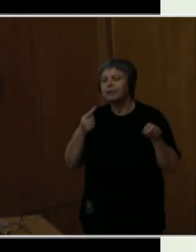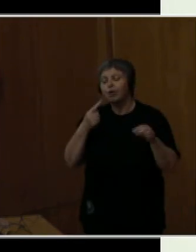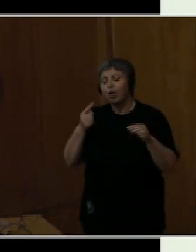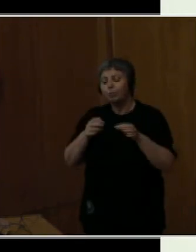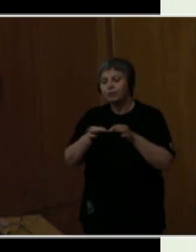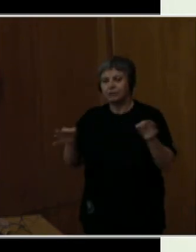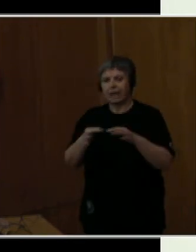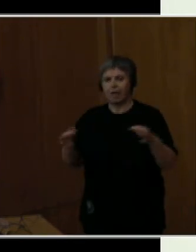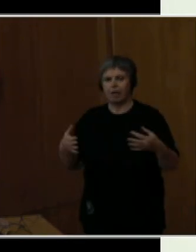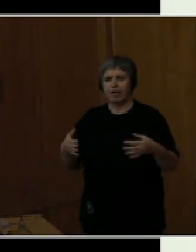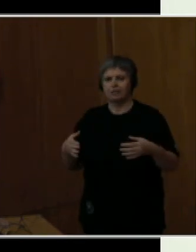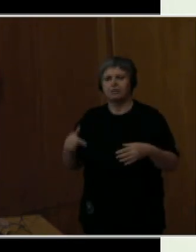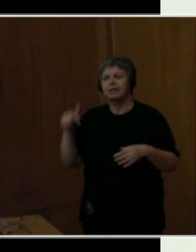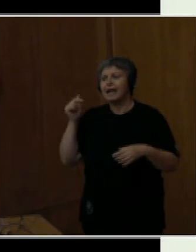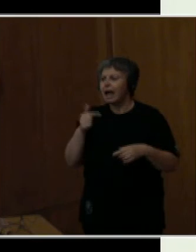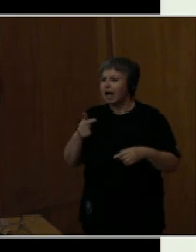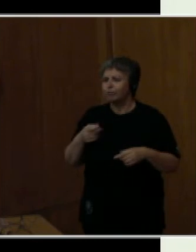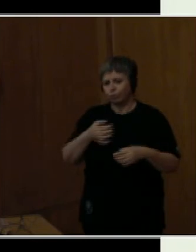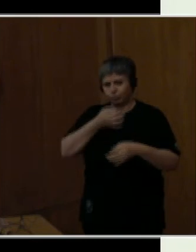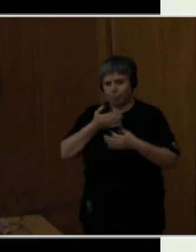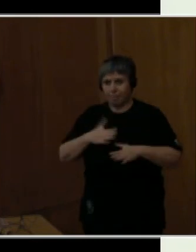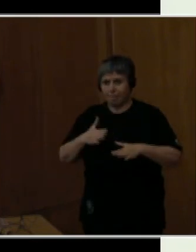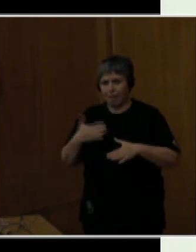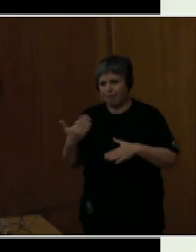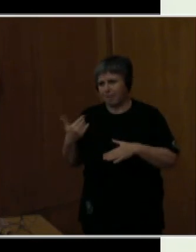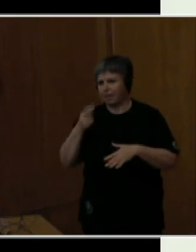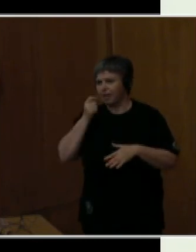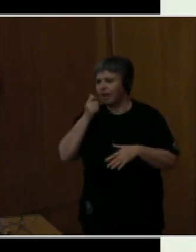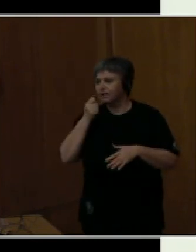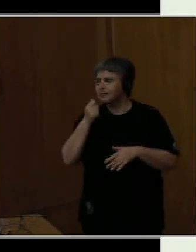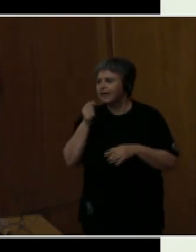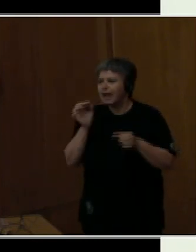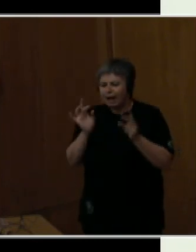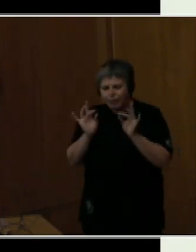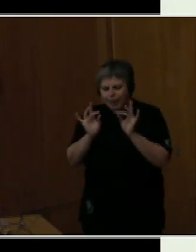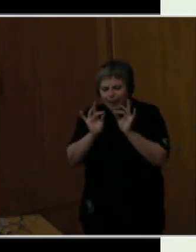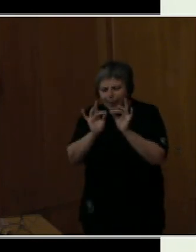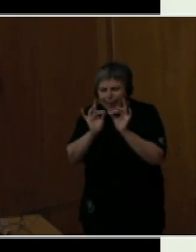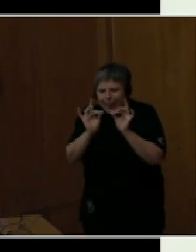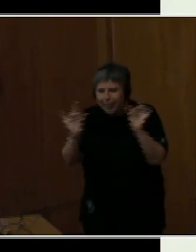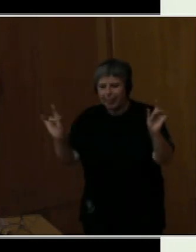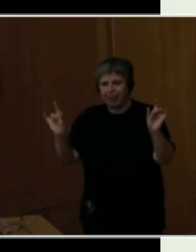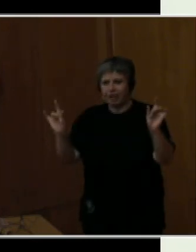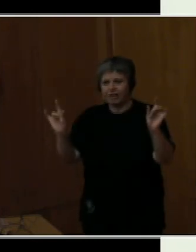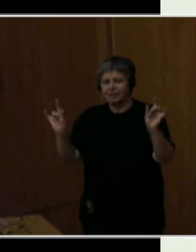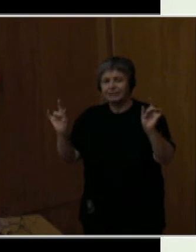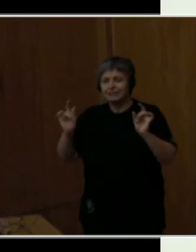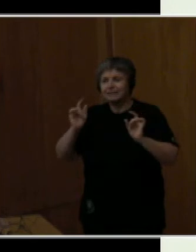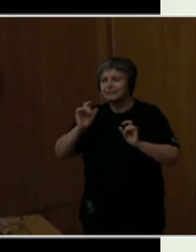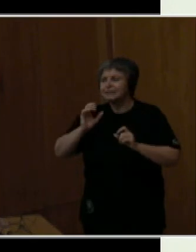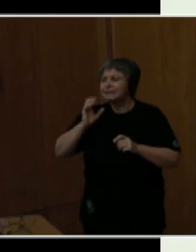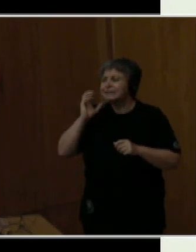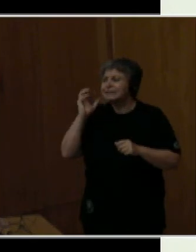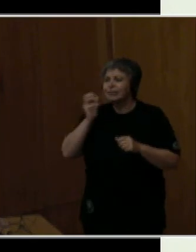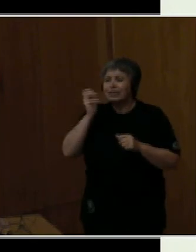αναφέρει ο Δημήτρης για το πόσο λεπτές είναι. Κάποιες είναι οι μονοτροπικές, είναι και η διάμετρός τους μικρότερη